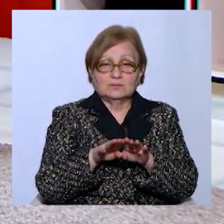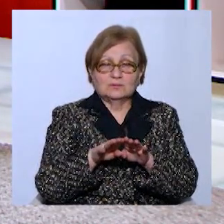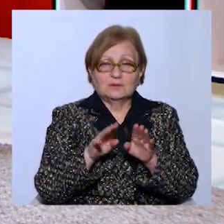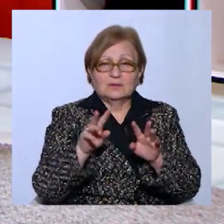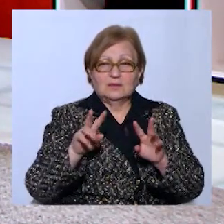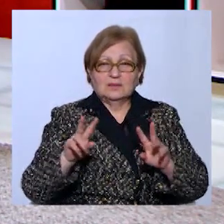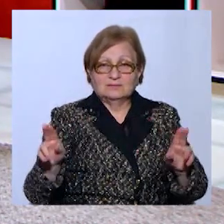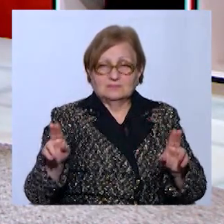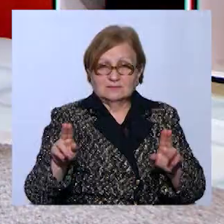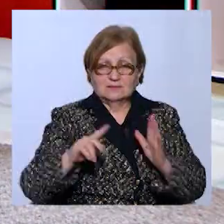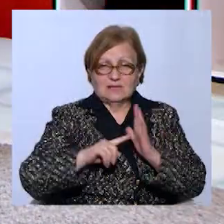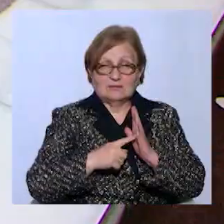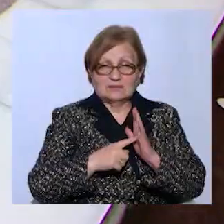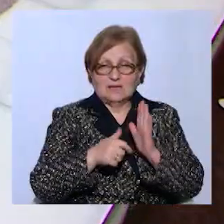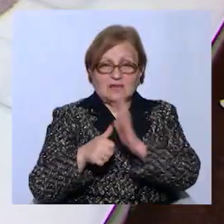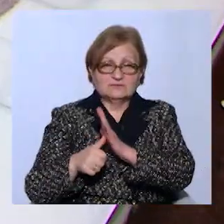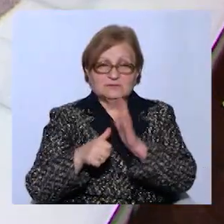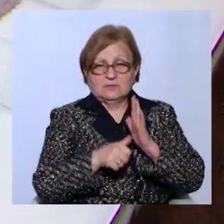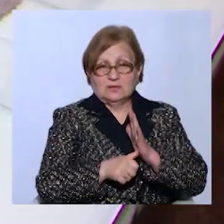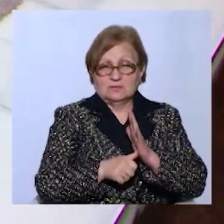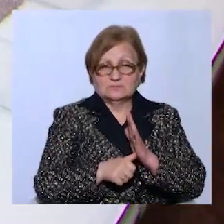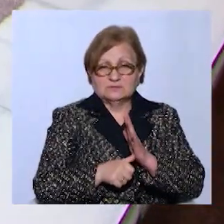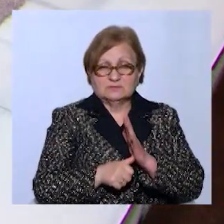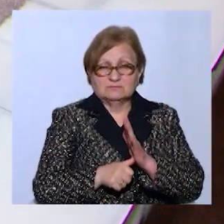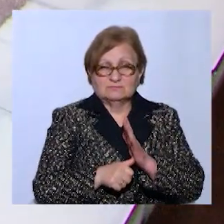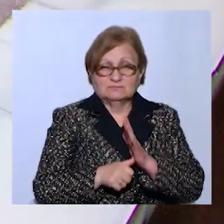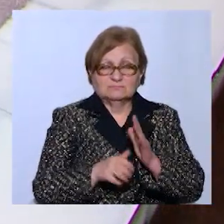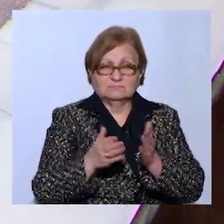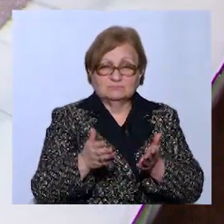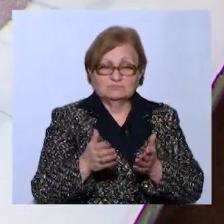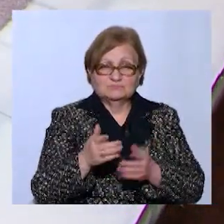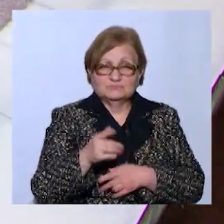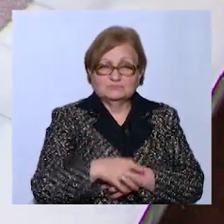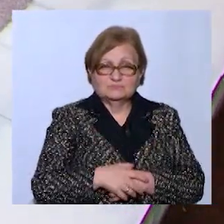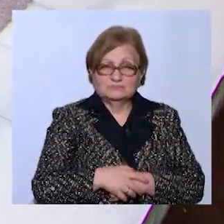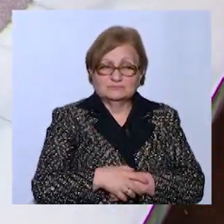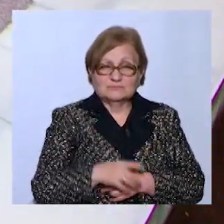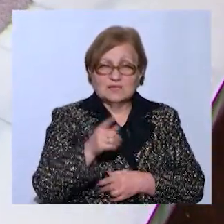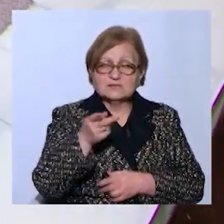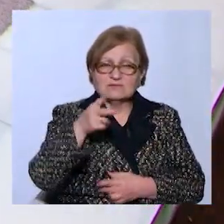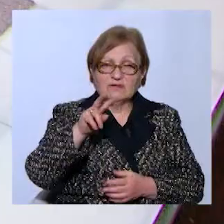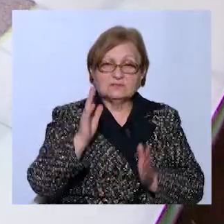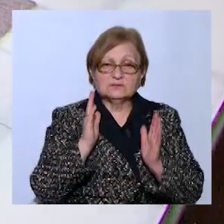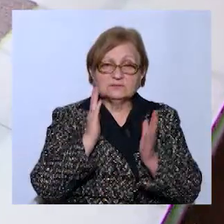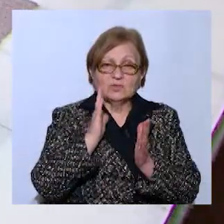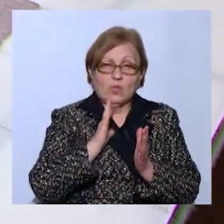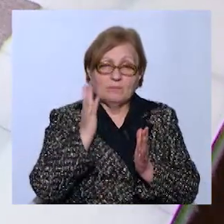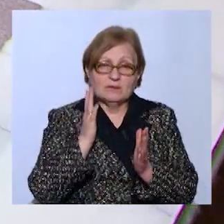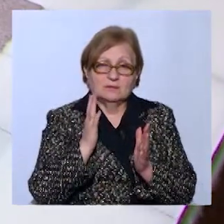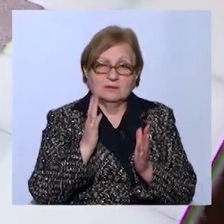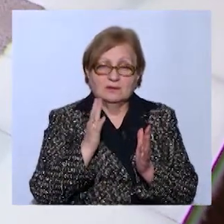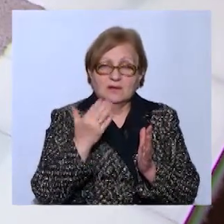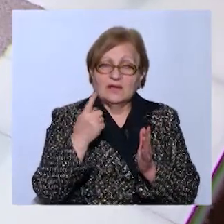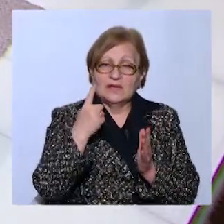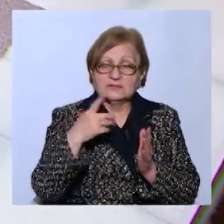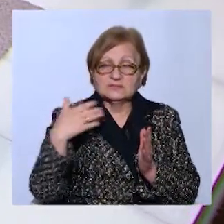თანამამრავლის ნამრავლის სახით. ეს არის 6 გამრავლებული 6. აი სწორედ მაშ ის კვადრატი ყოფილა, რომლის